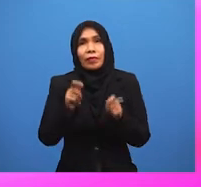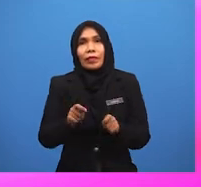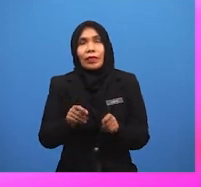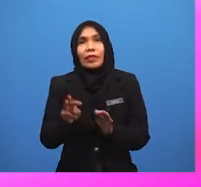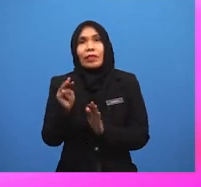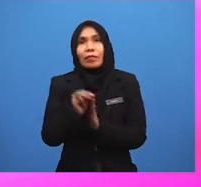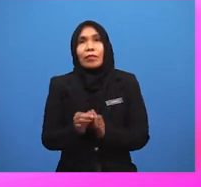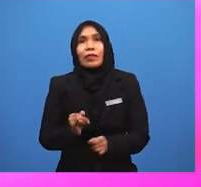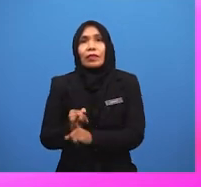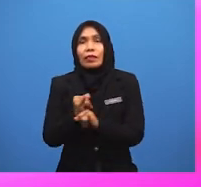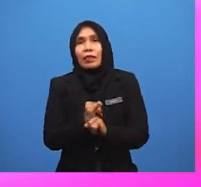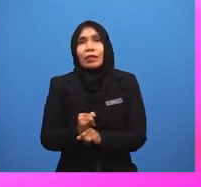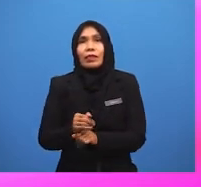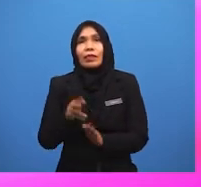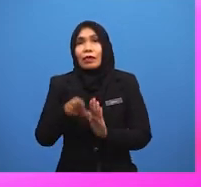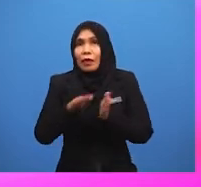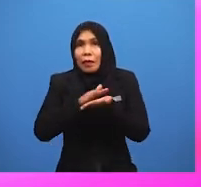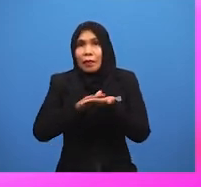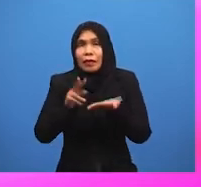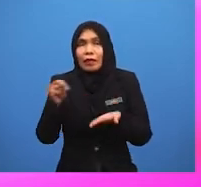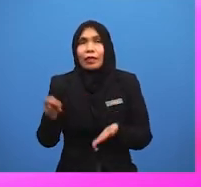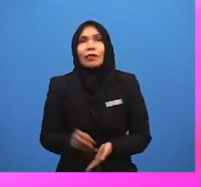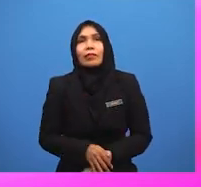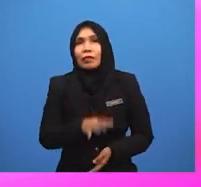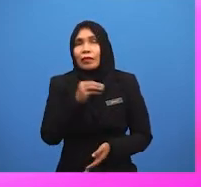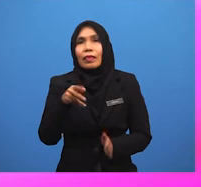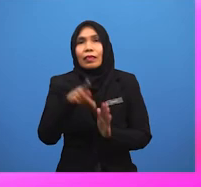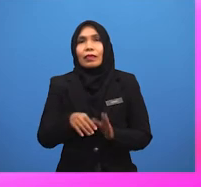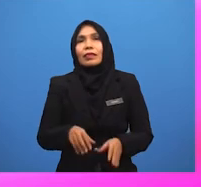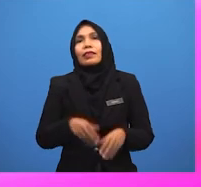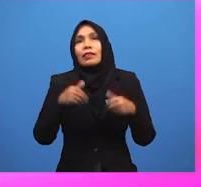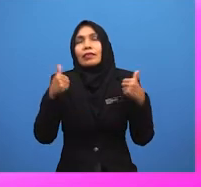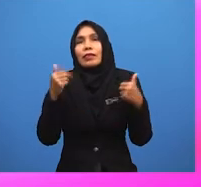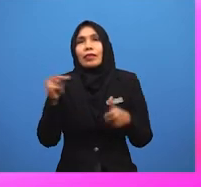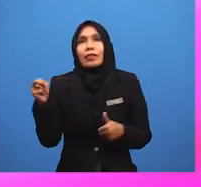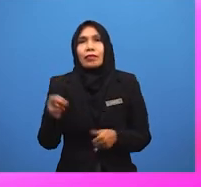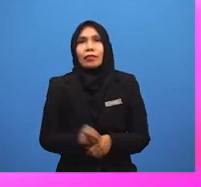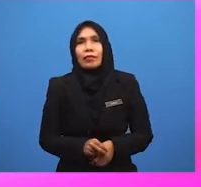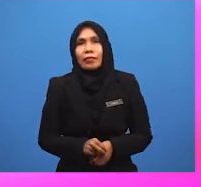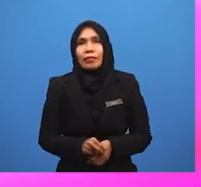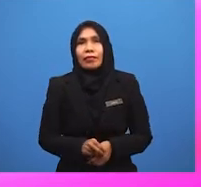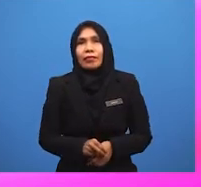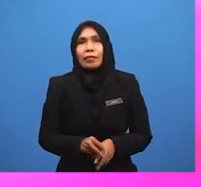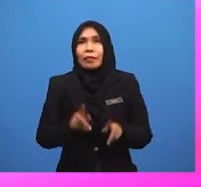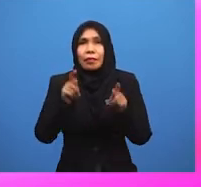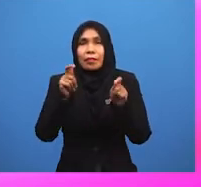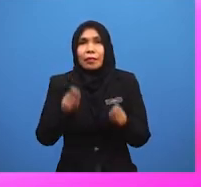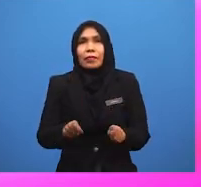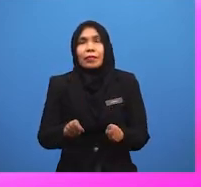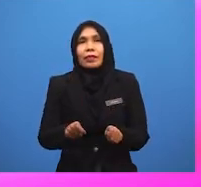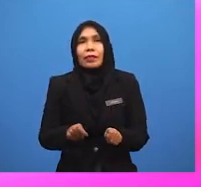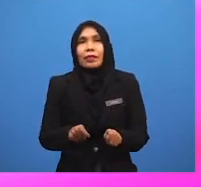menjaga kebersihan dan kesihatan. Yang paling penting, mempraktikkan budaya